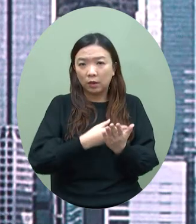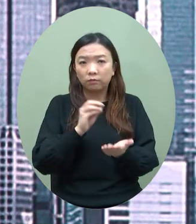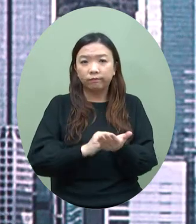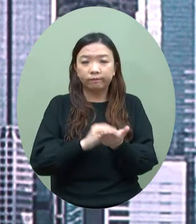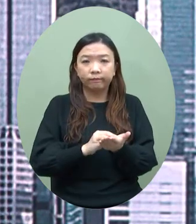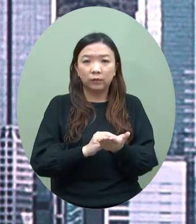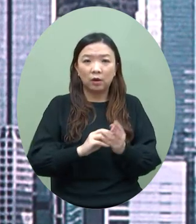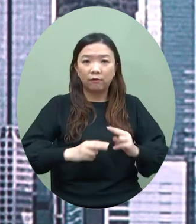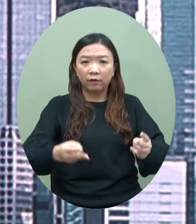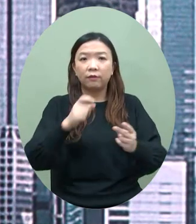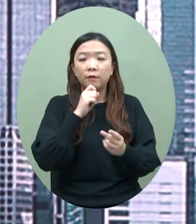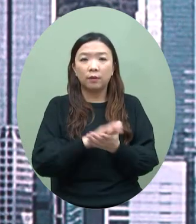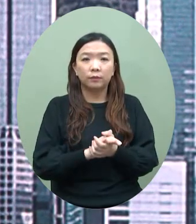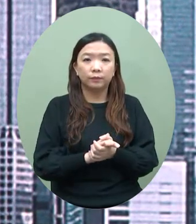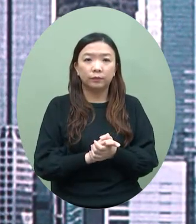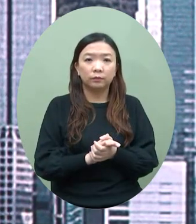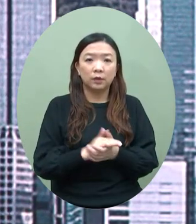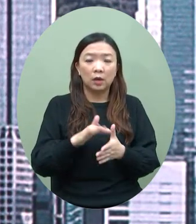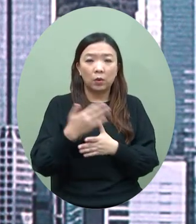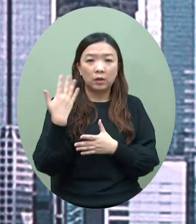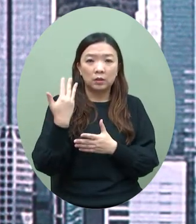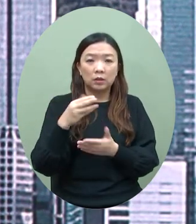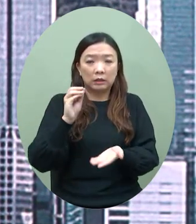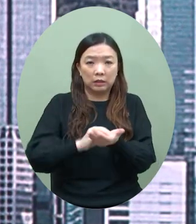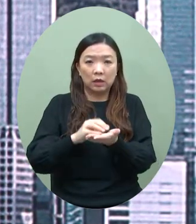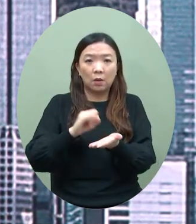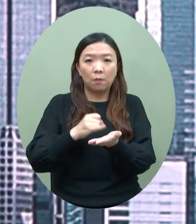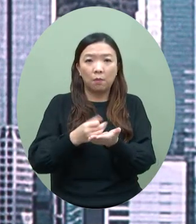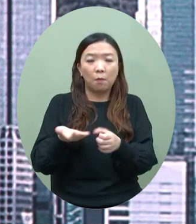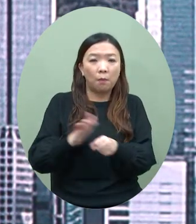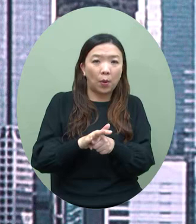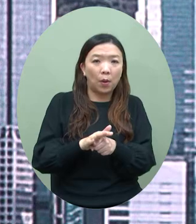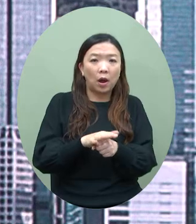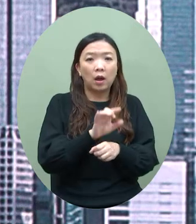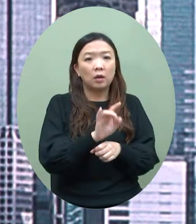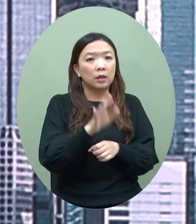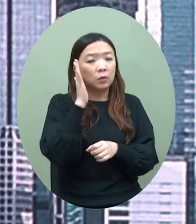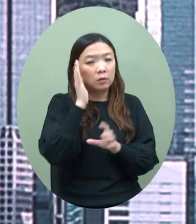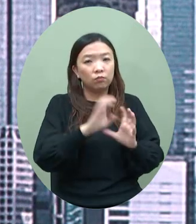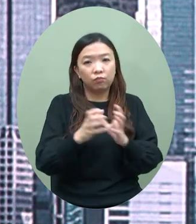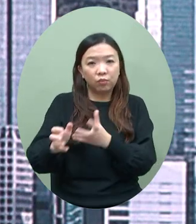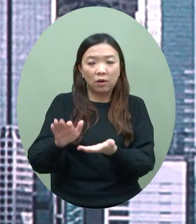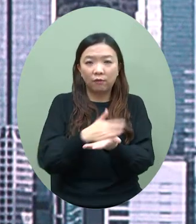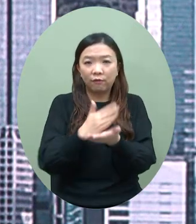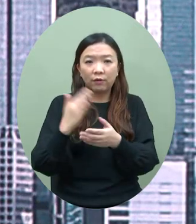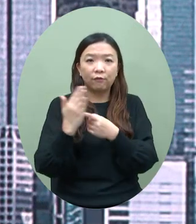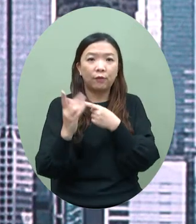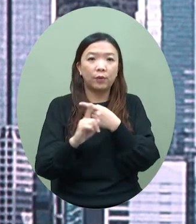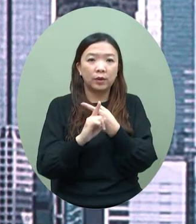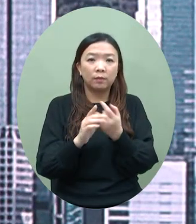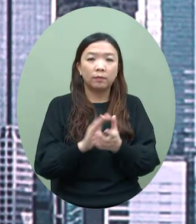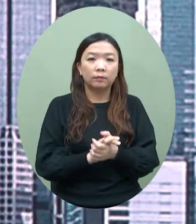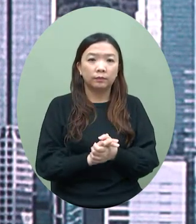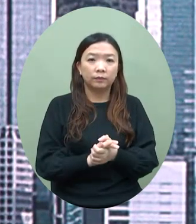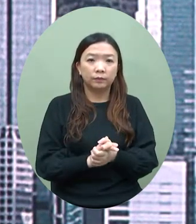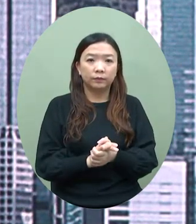制都係要同酒店業界大家一齊咧去分擔嗰個嘅風險嘅。咁另外咧